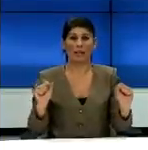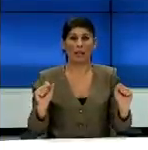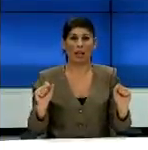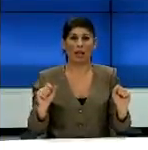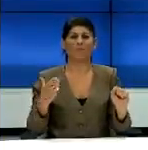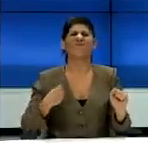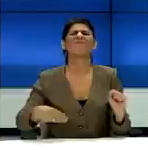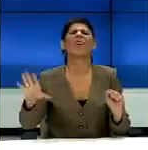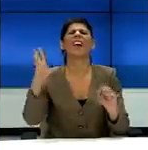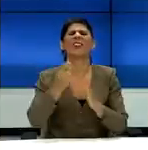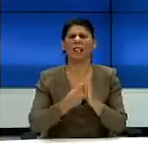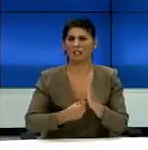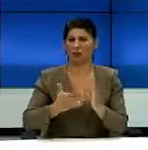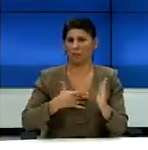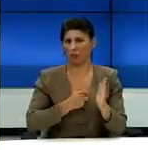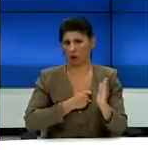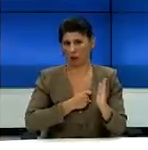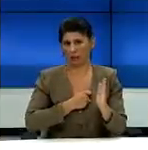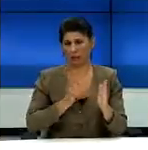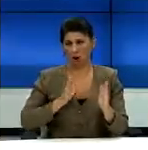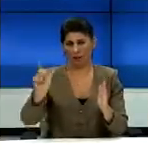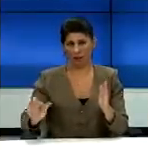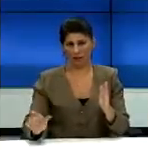δεν αξίζουν να τους εμπιστεύεστε.